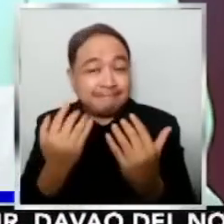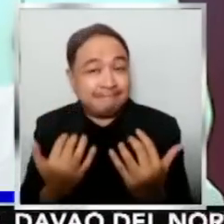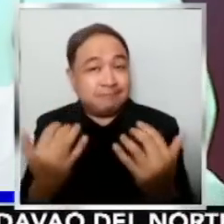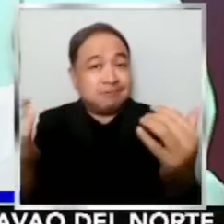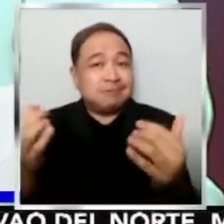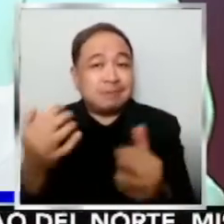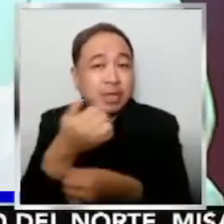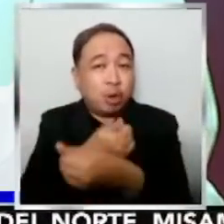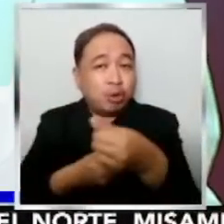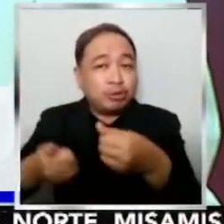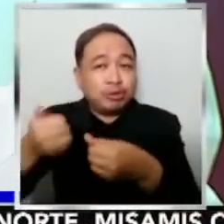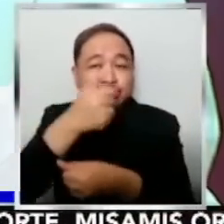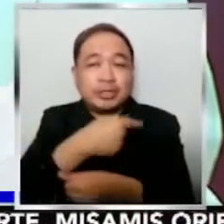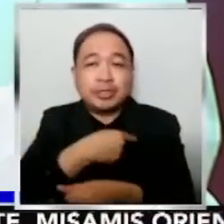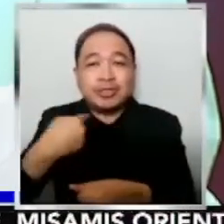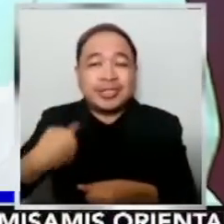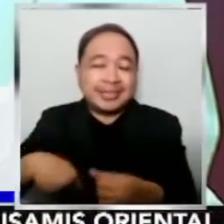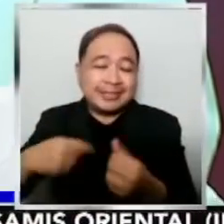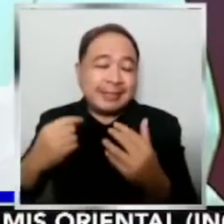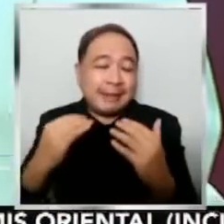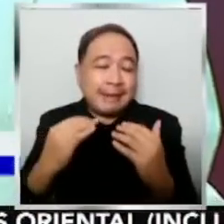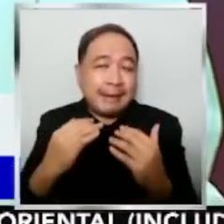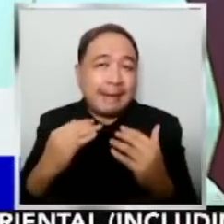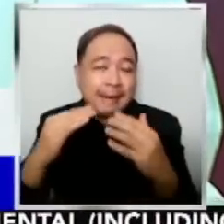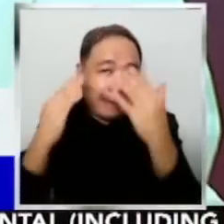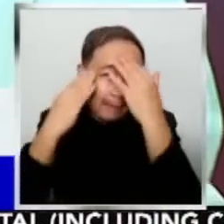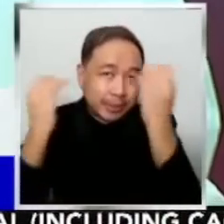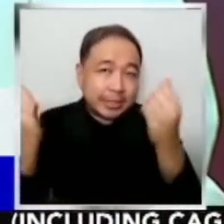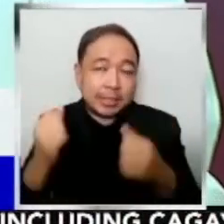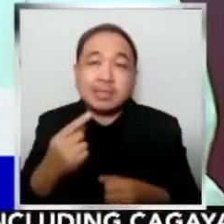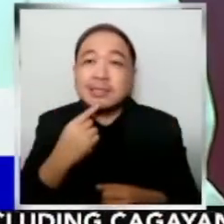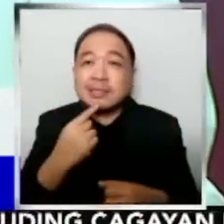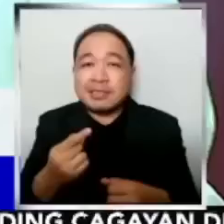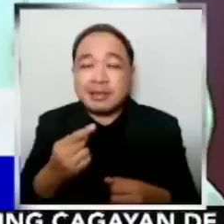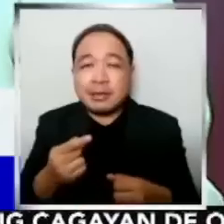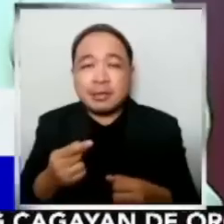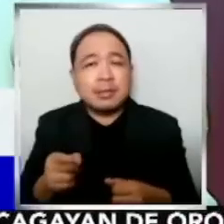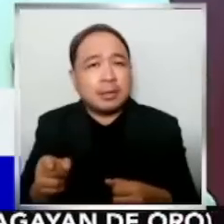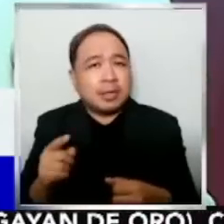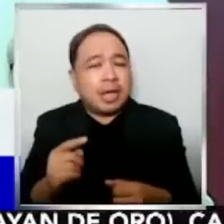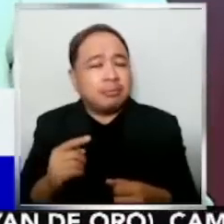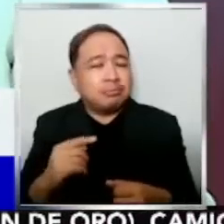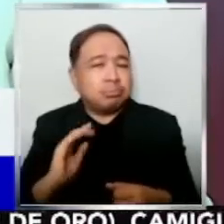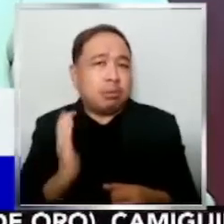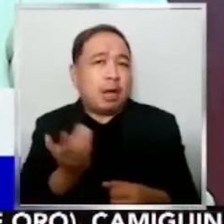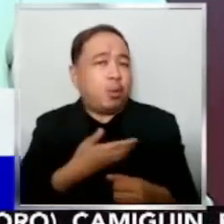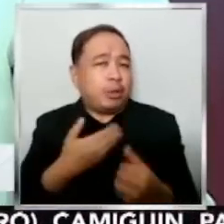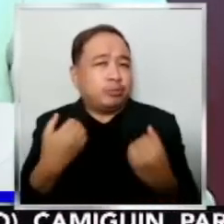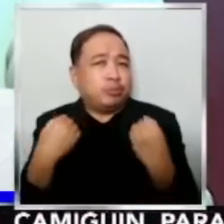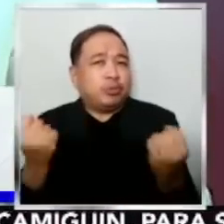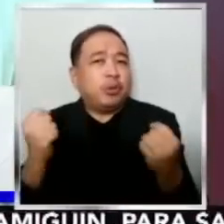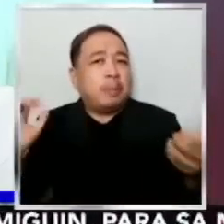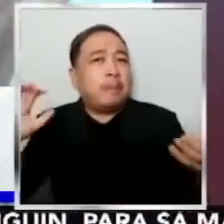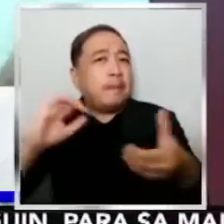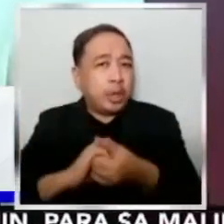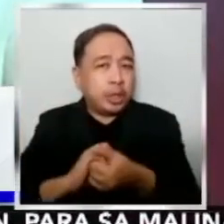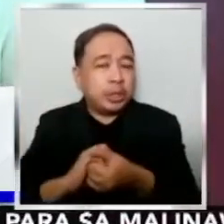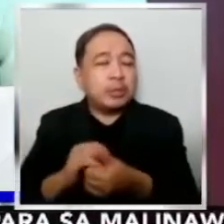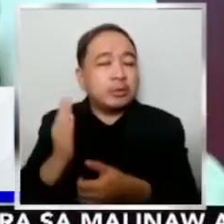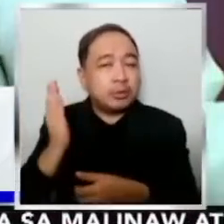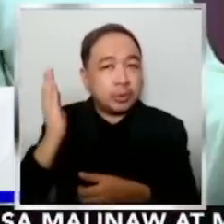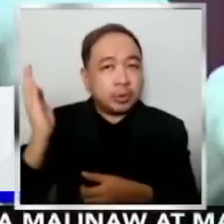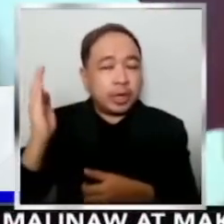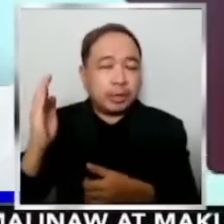President-elect Marcos na our strongest partner has always been, in that regard, our close